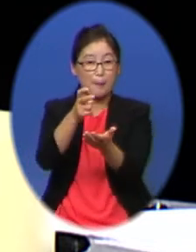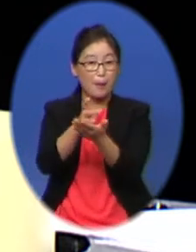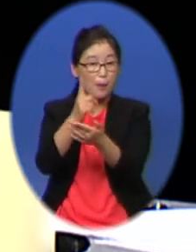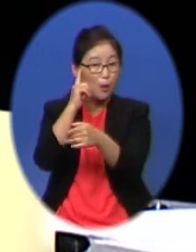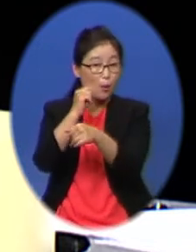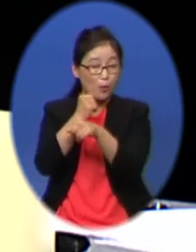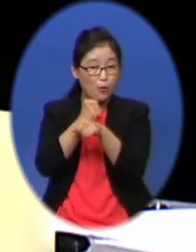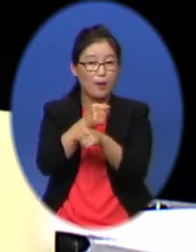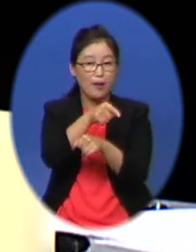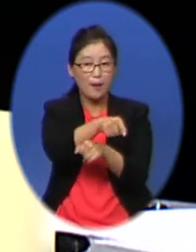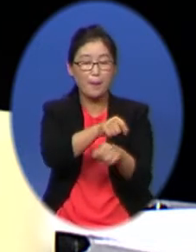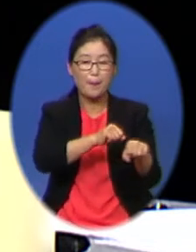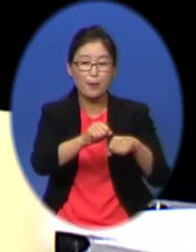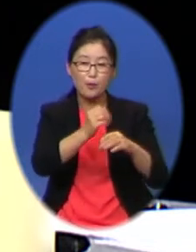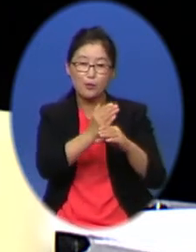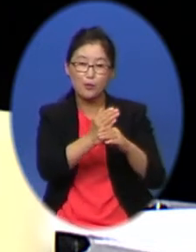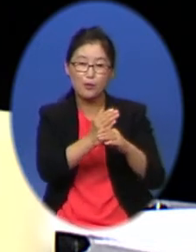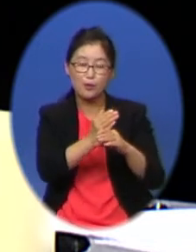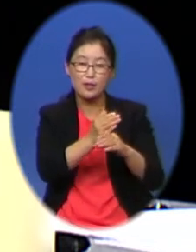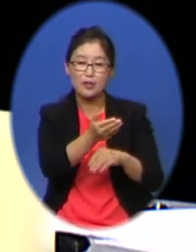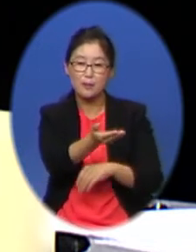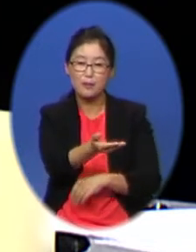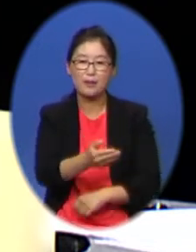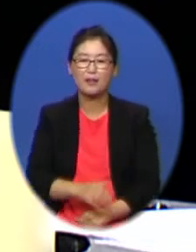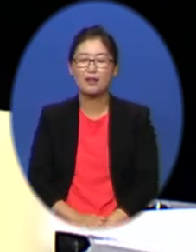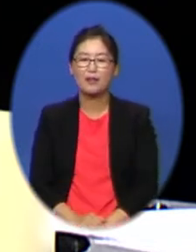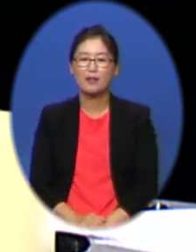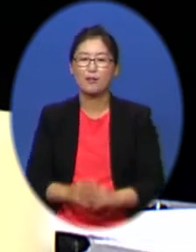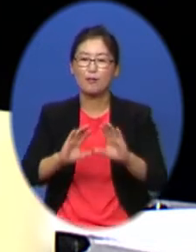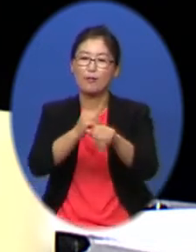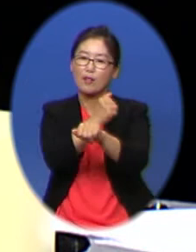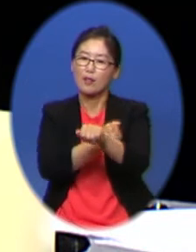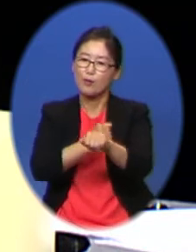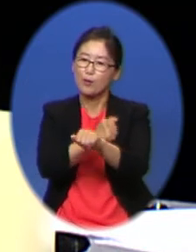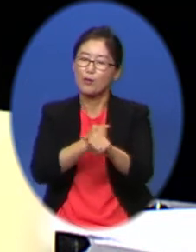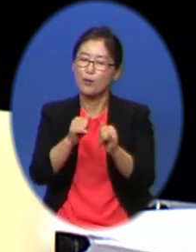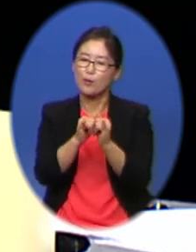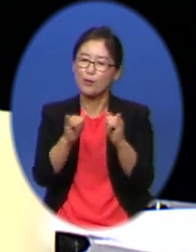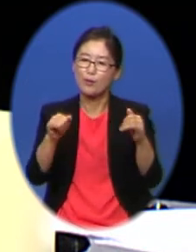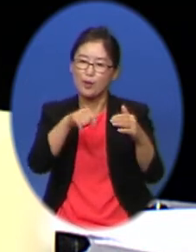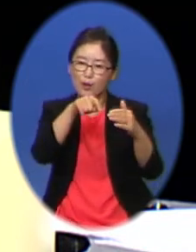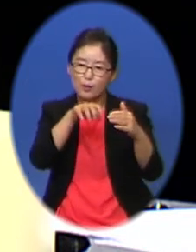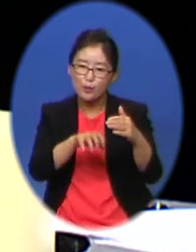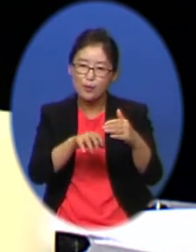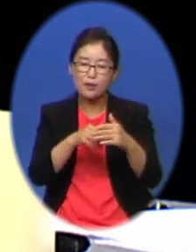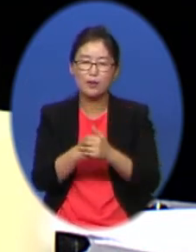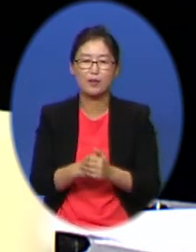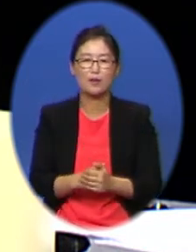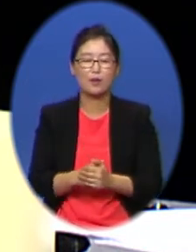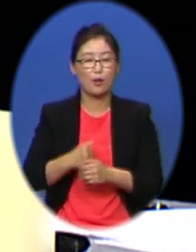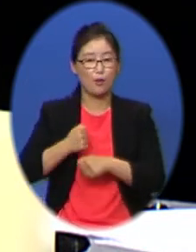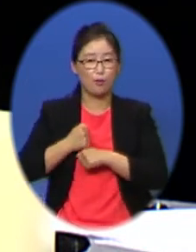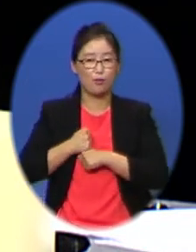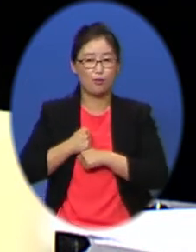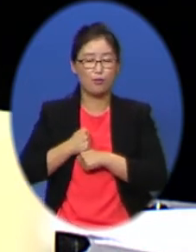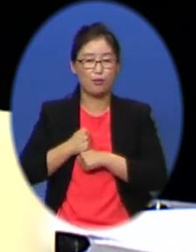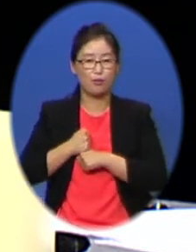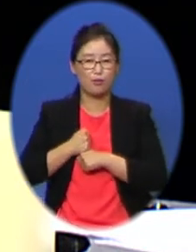네. 예. 근데 이 국가유공자 중에서 이 복무나 전쟁에